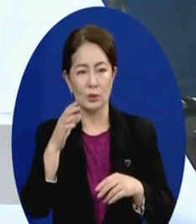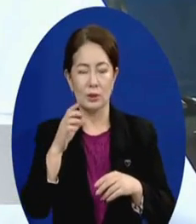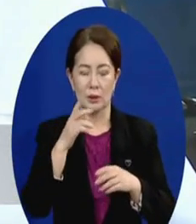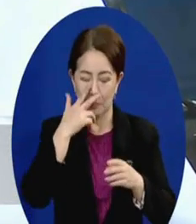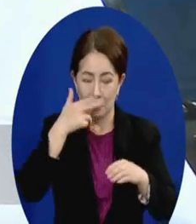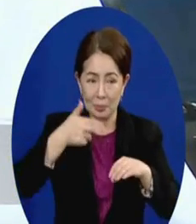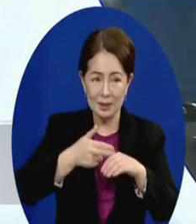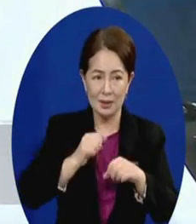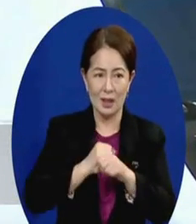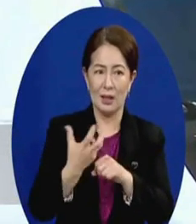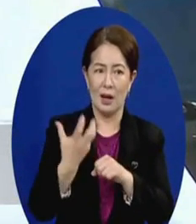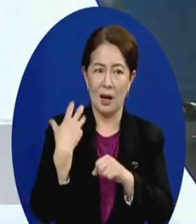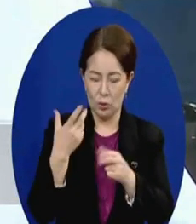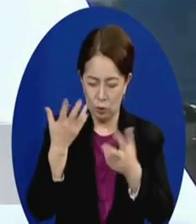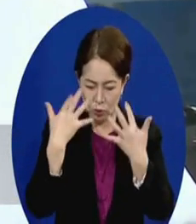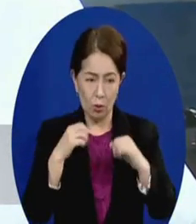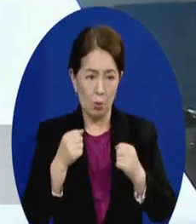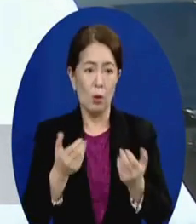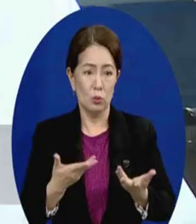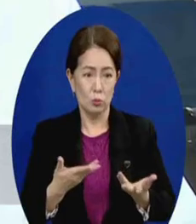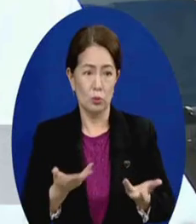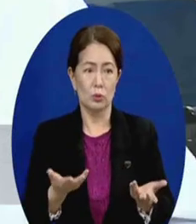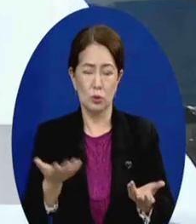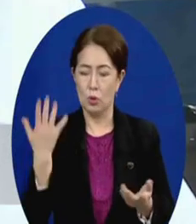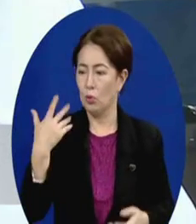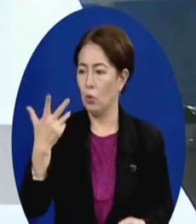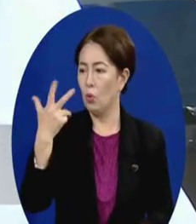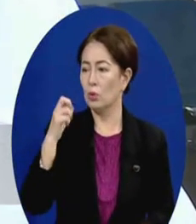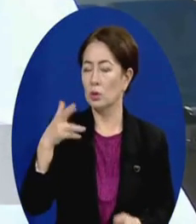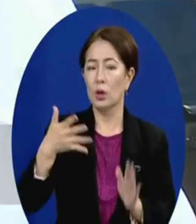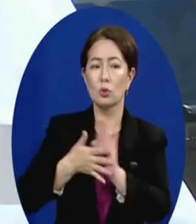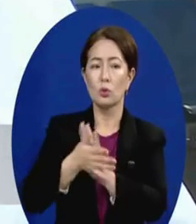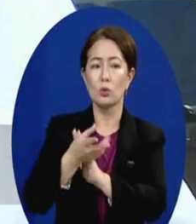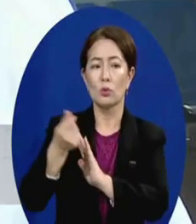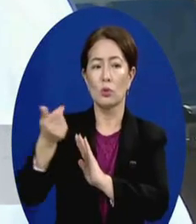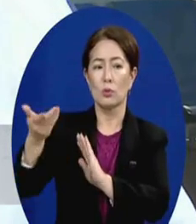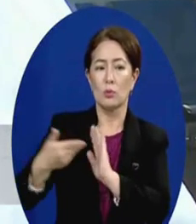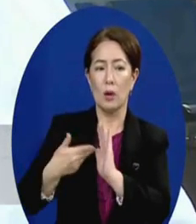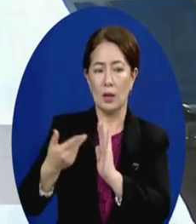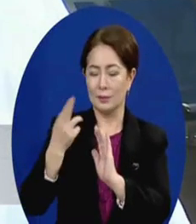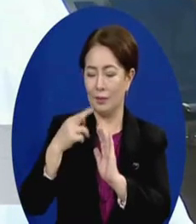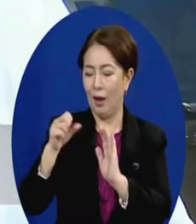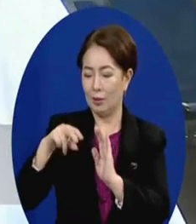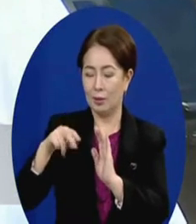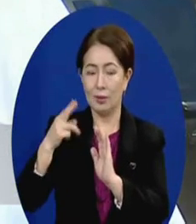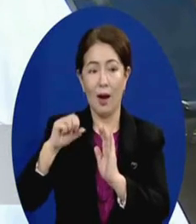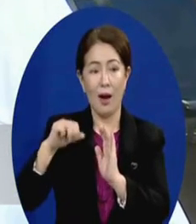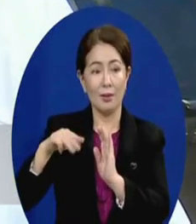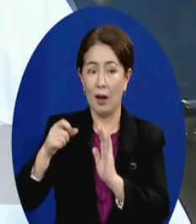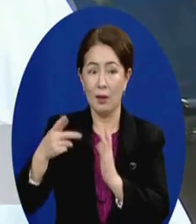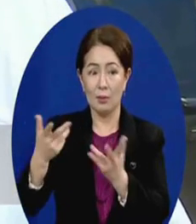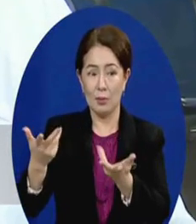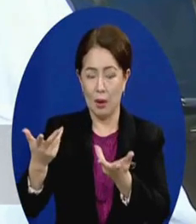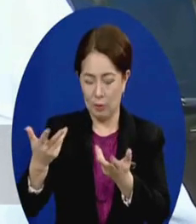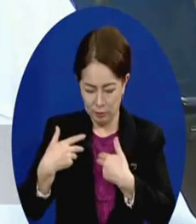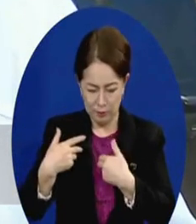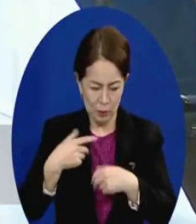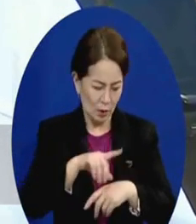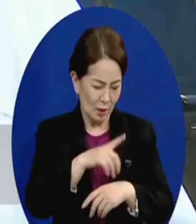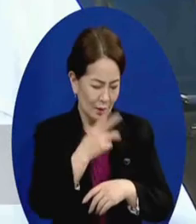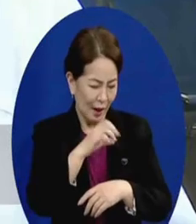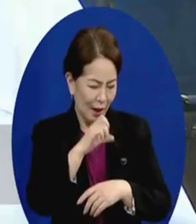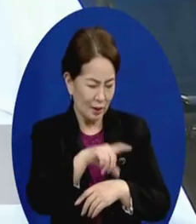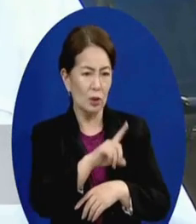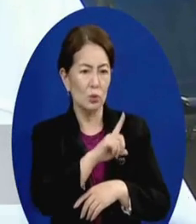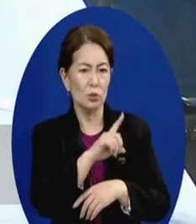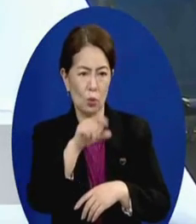даах тийм одоо цохон байгалт болгоойц. Хуучин 3 сийг бол зүгээр төвшөөс аваад даатгалгүйгээр болчдөг гэсэн бол одоо даатгалын 100 гаруй хүн дээр нэмээд